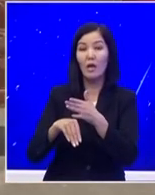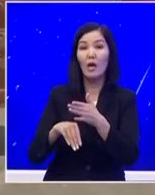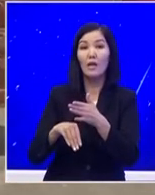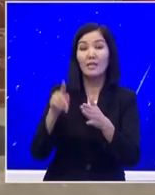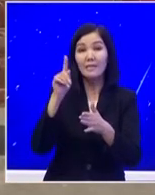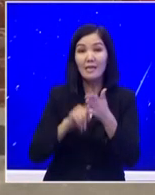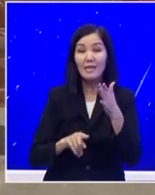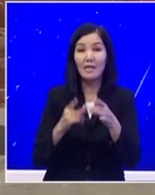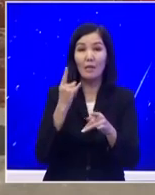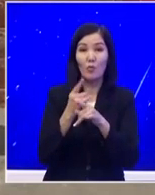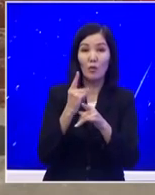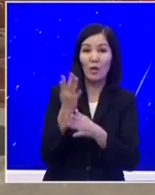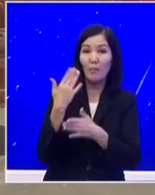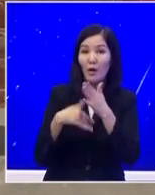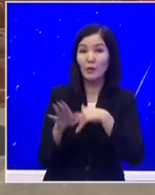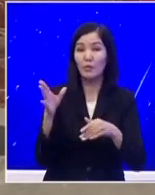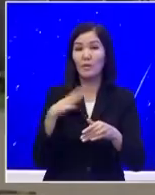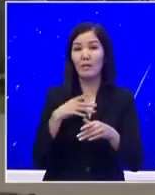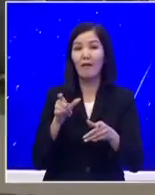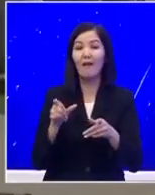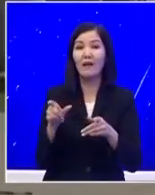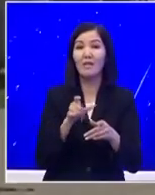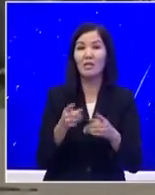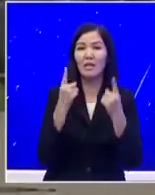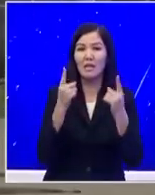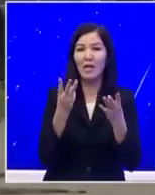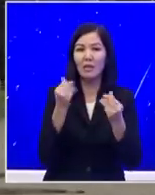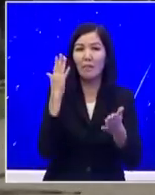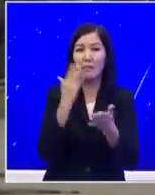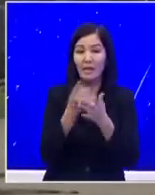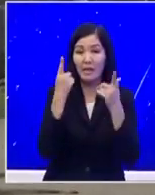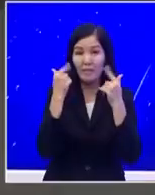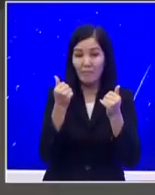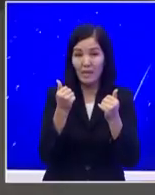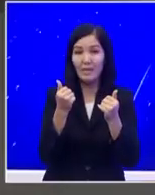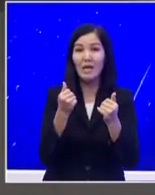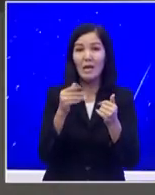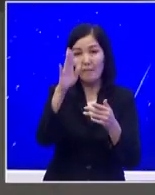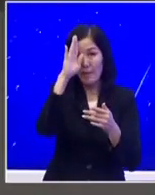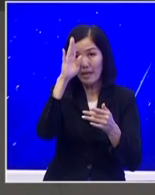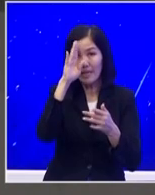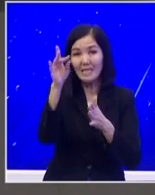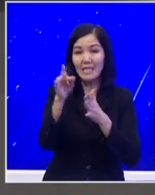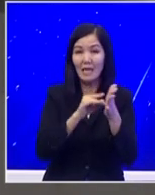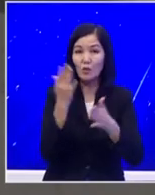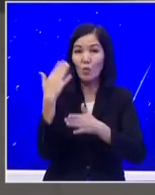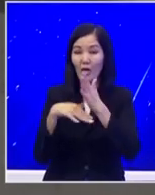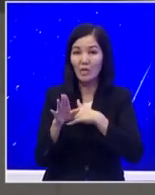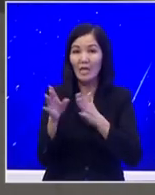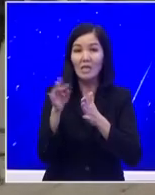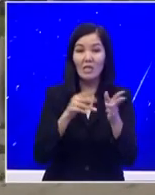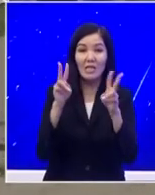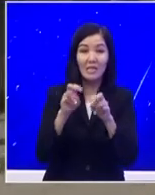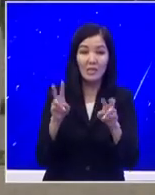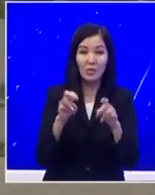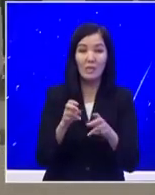сенген адамы алаяқтық жасайды деп ойламапты. Карточкада ірі сомада ақша барын сезген жігіт болса, бірден ізін суытқан. Жедел